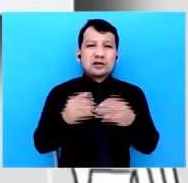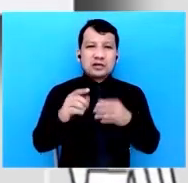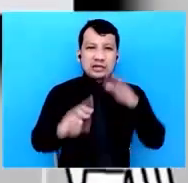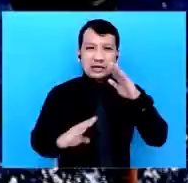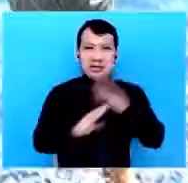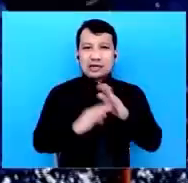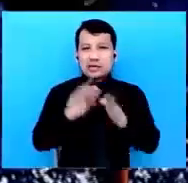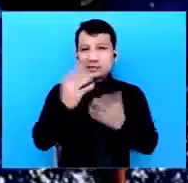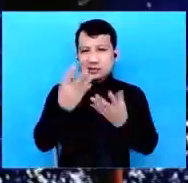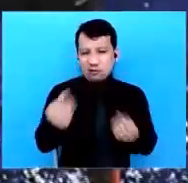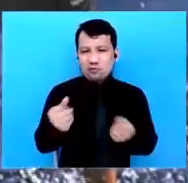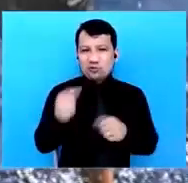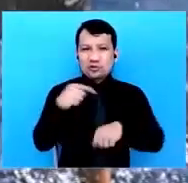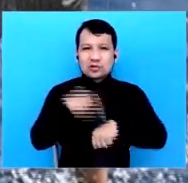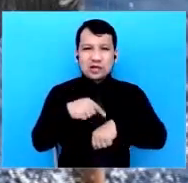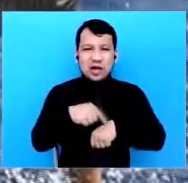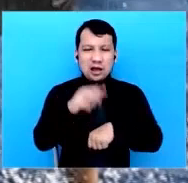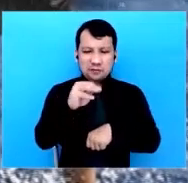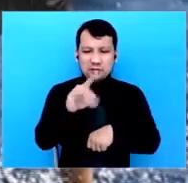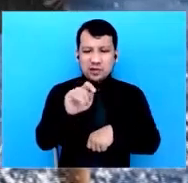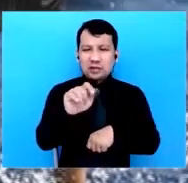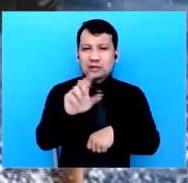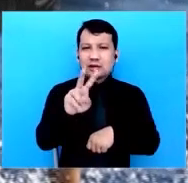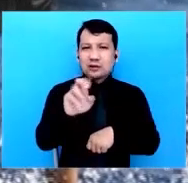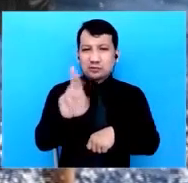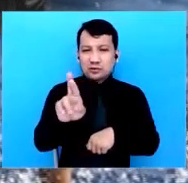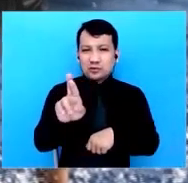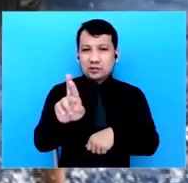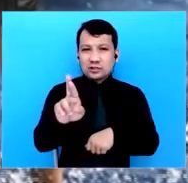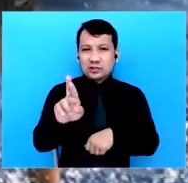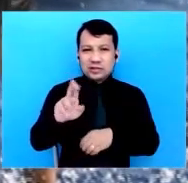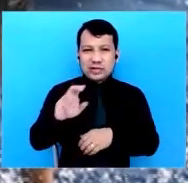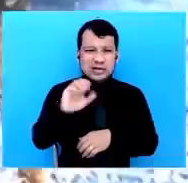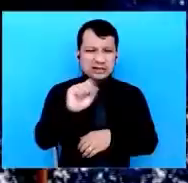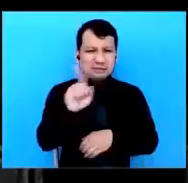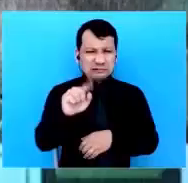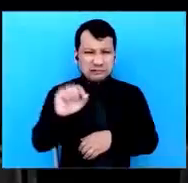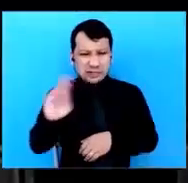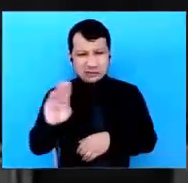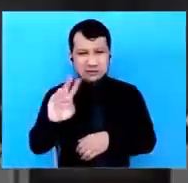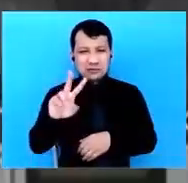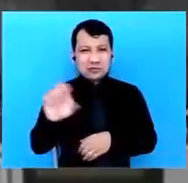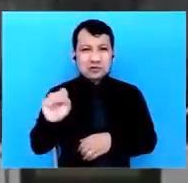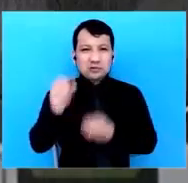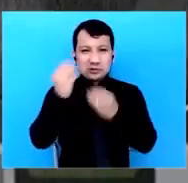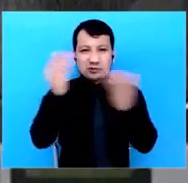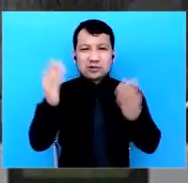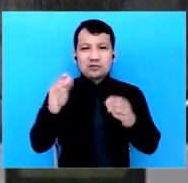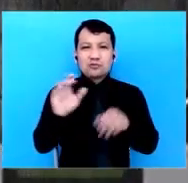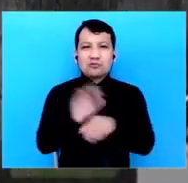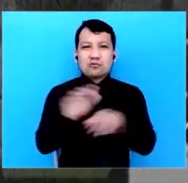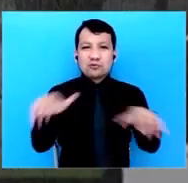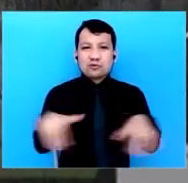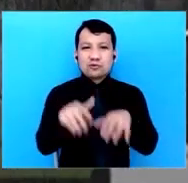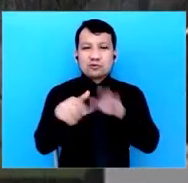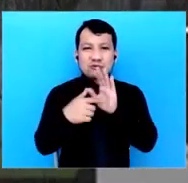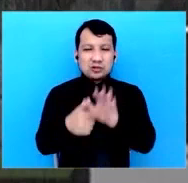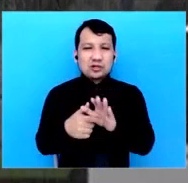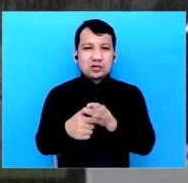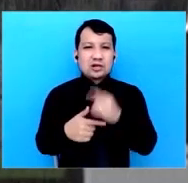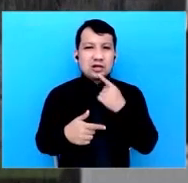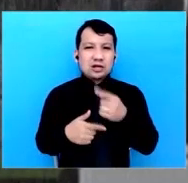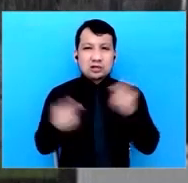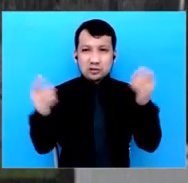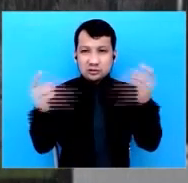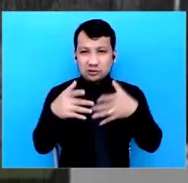oras mo kasi. Metaverse? Baka mas okay raw ang Zuckerverse. At pwede rin daw sa ngalan ng mga hanap buhay ay Mambaboy sa comment section,